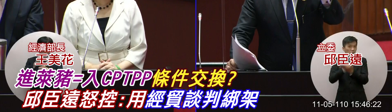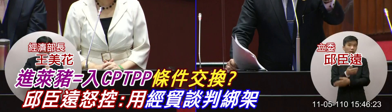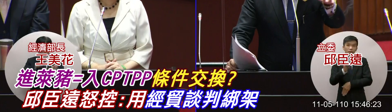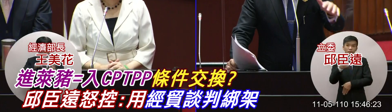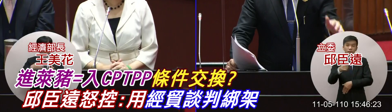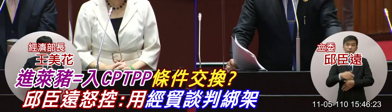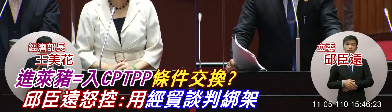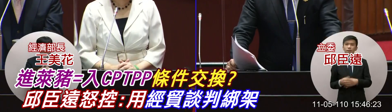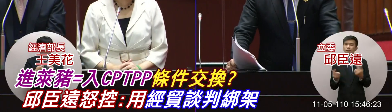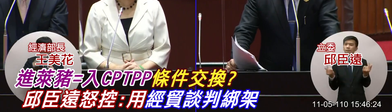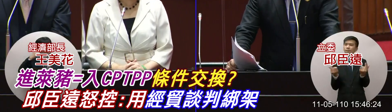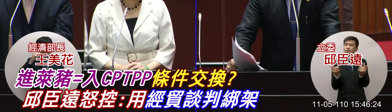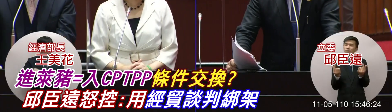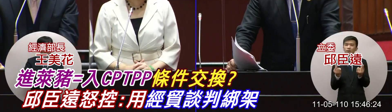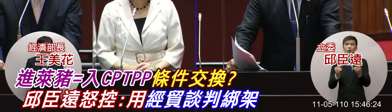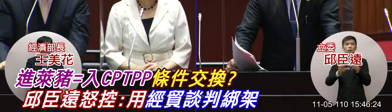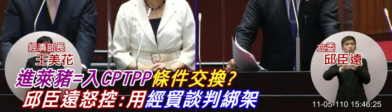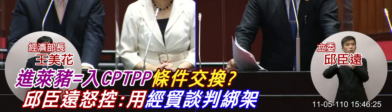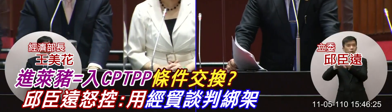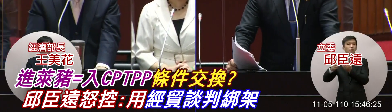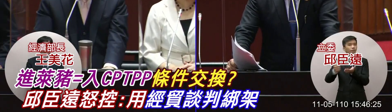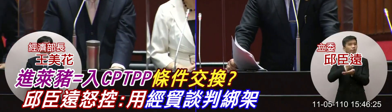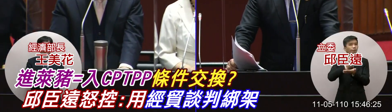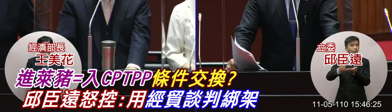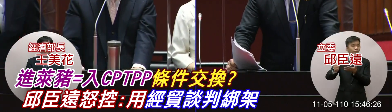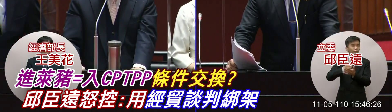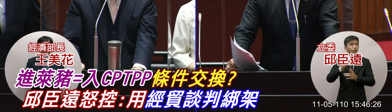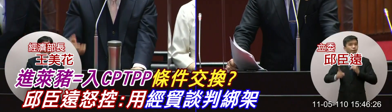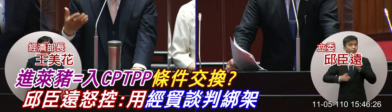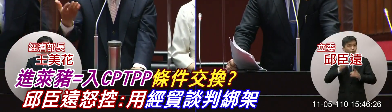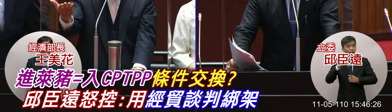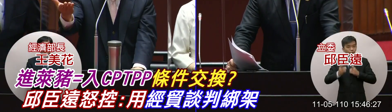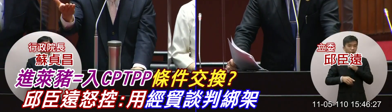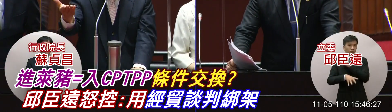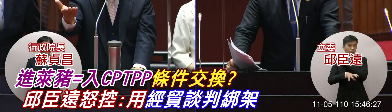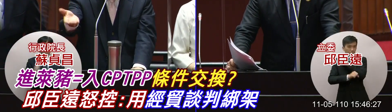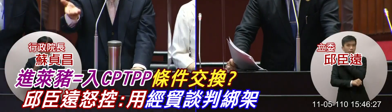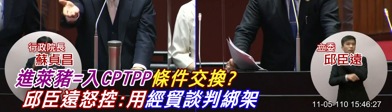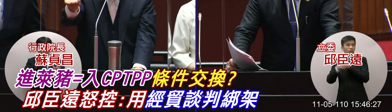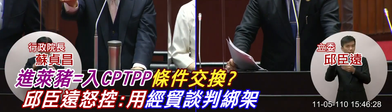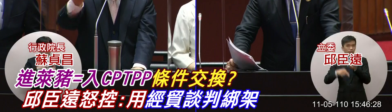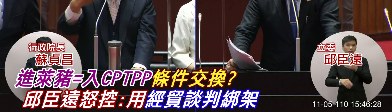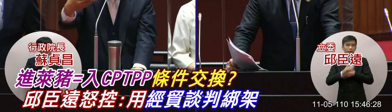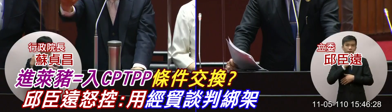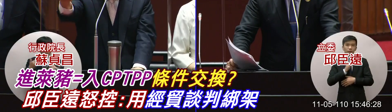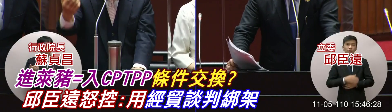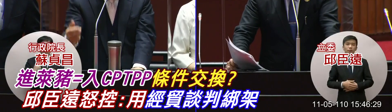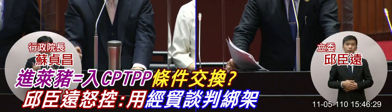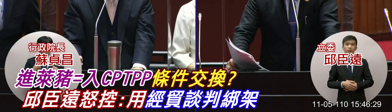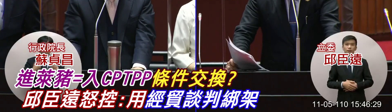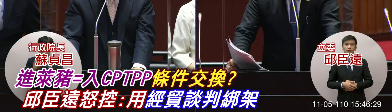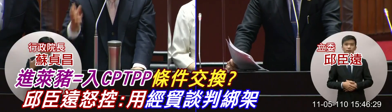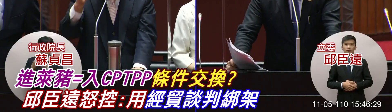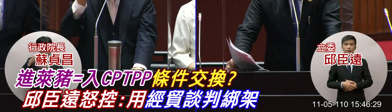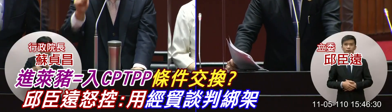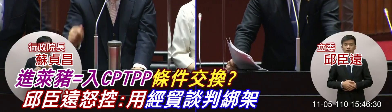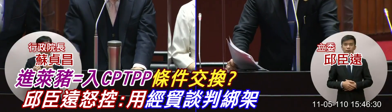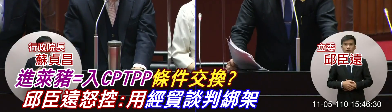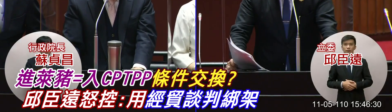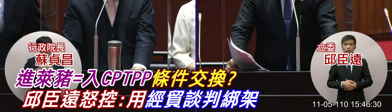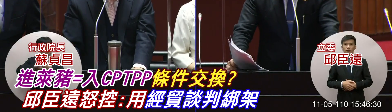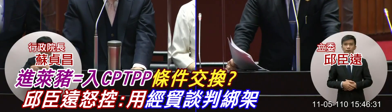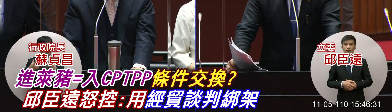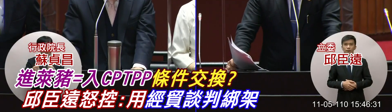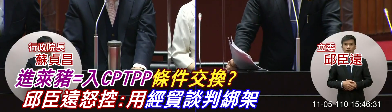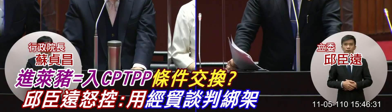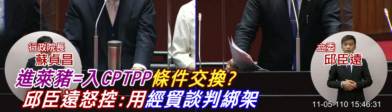们要做国际贸易上的一个自由贸易的一个基本的门槛。 我们要让国际知道，我们都符合国际标准，跟国际